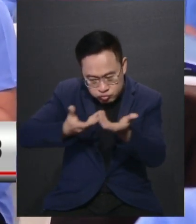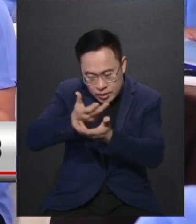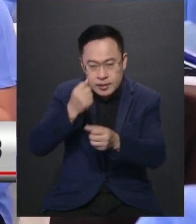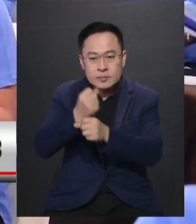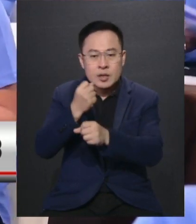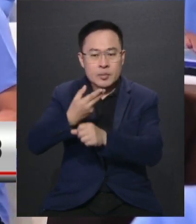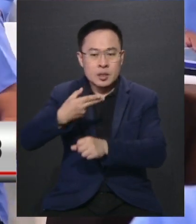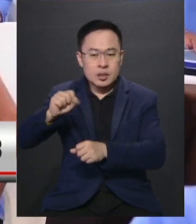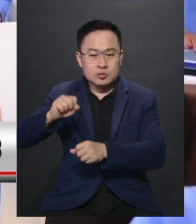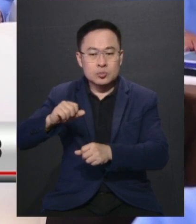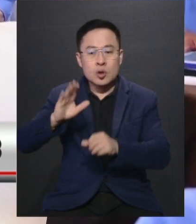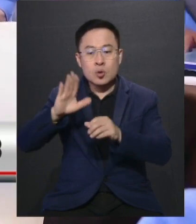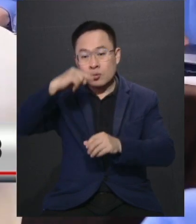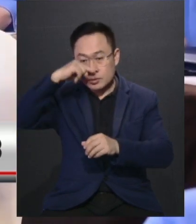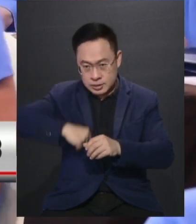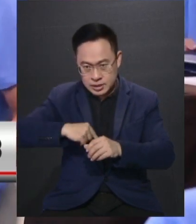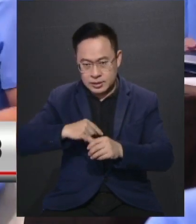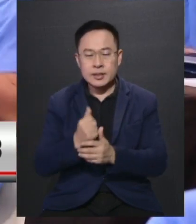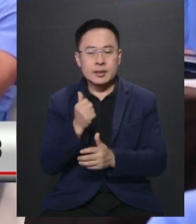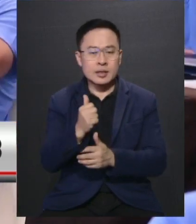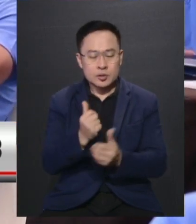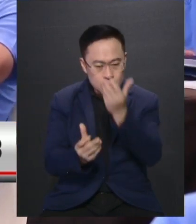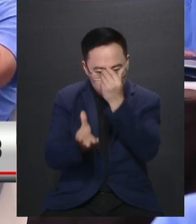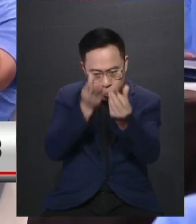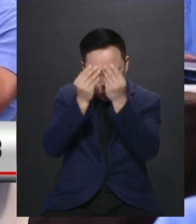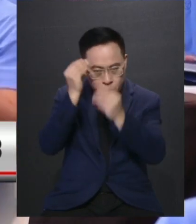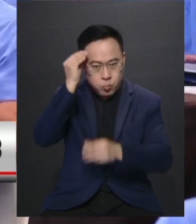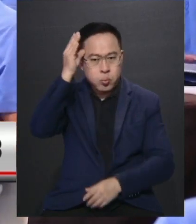จนได้เนื้อหาวิธีการที่เหมาะสมที่เราจะได้เรียนรู้ในหลัก